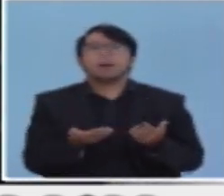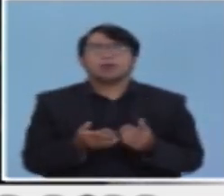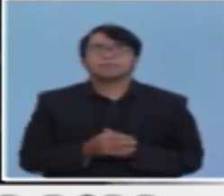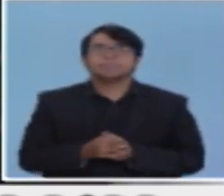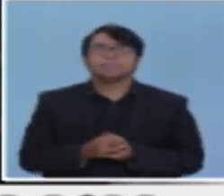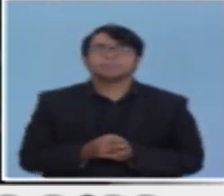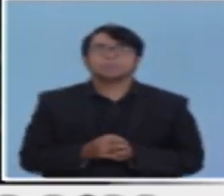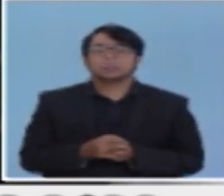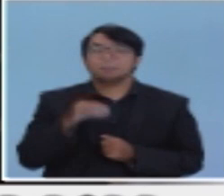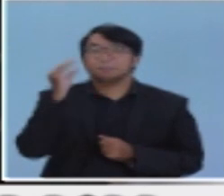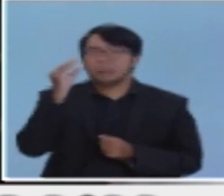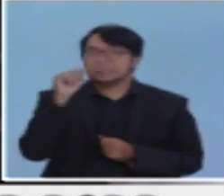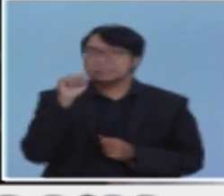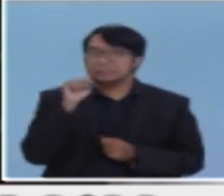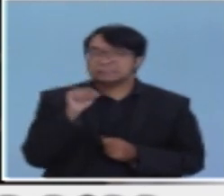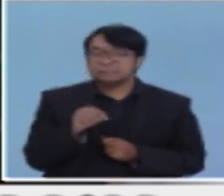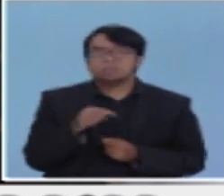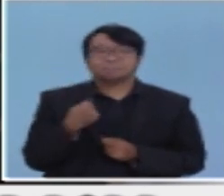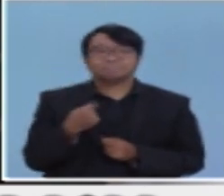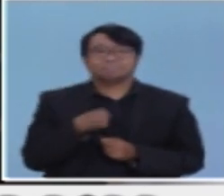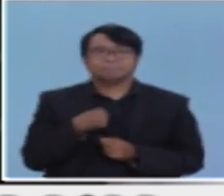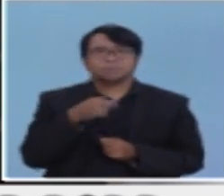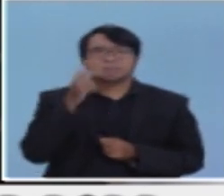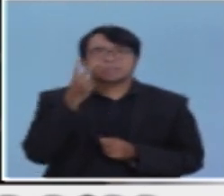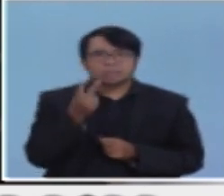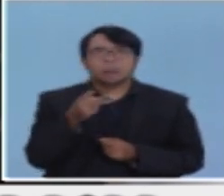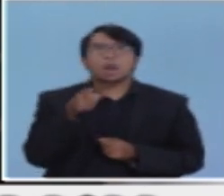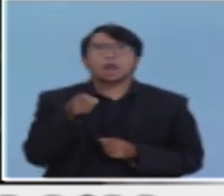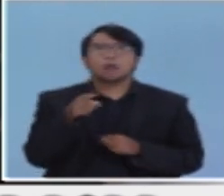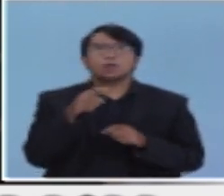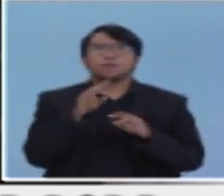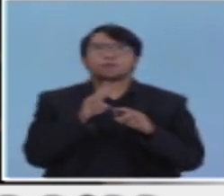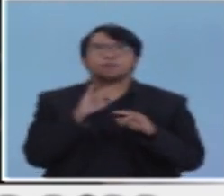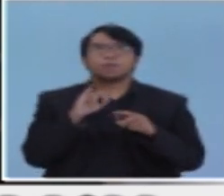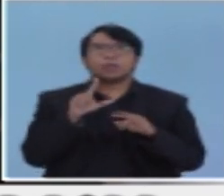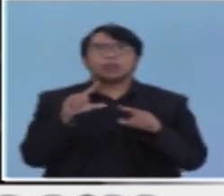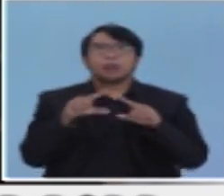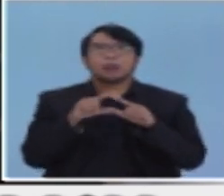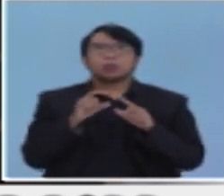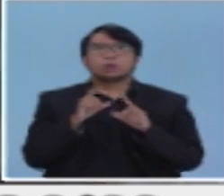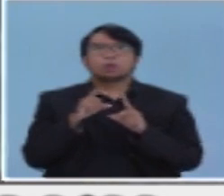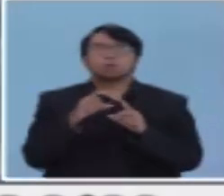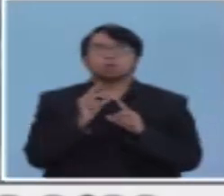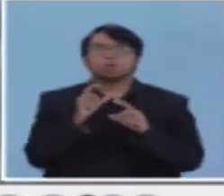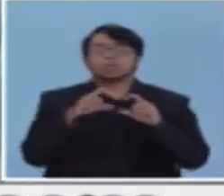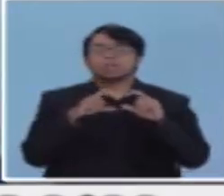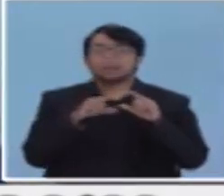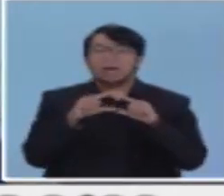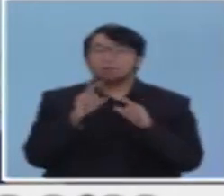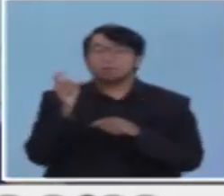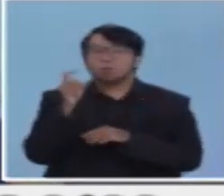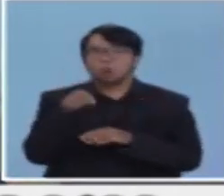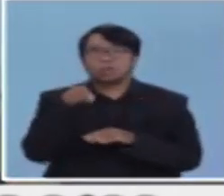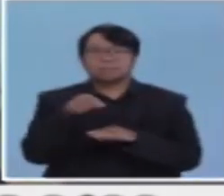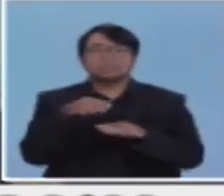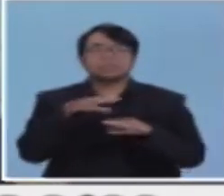memeriksa kawasan Surya Kencana Besar Bogor. Tertib, jadi tidak ada toko-toko yang membandel.